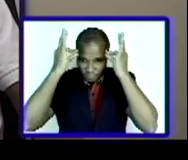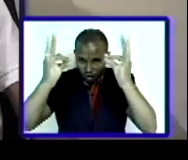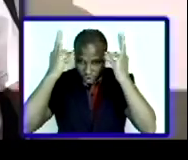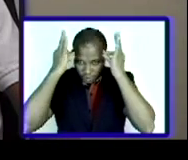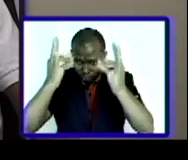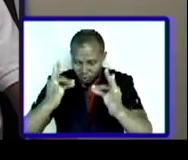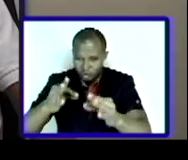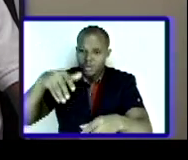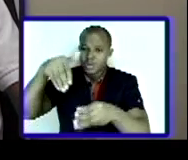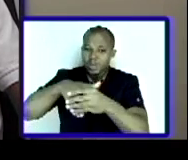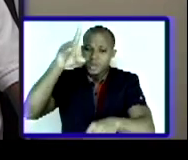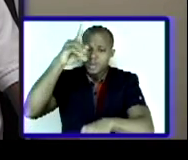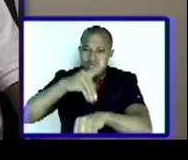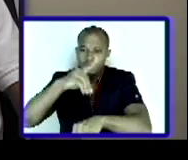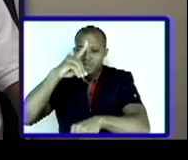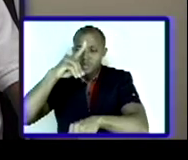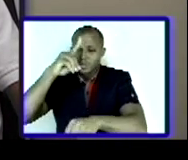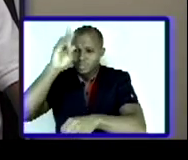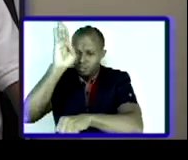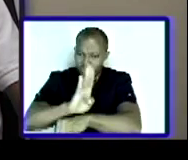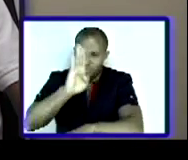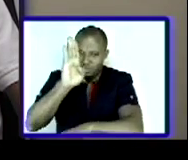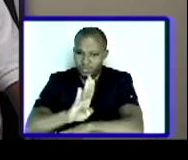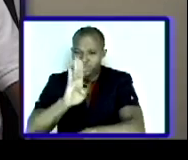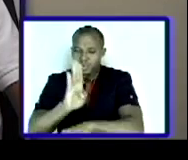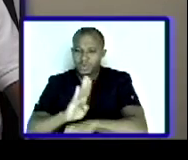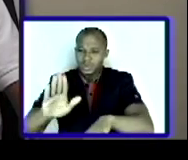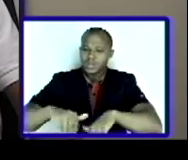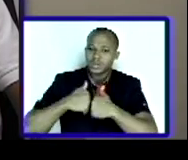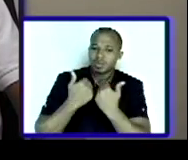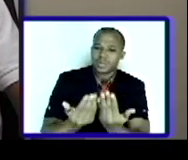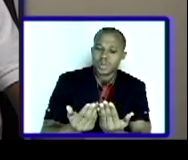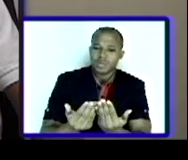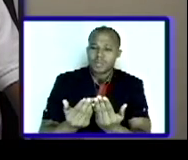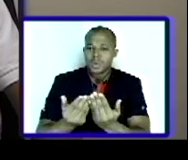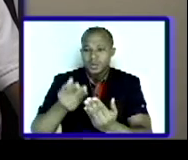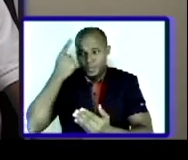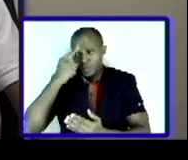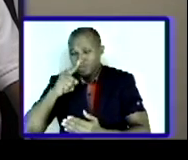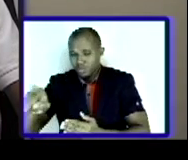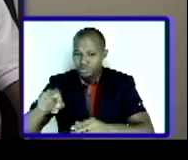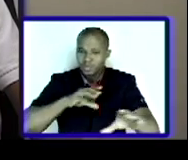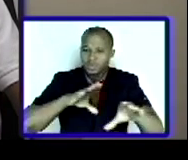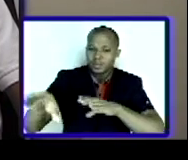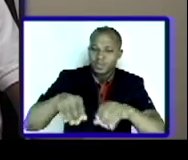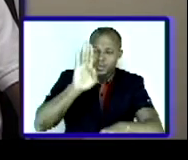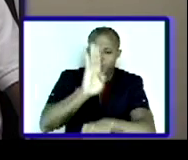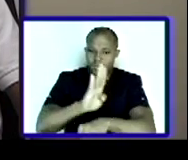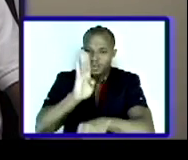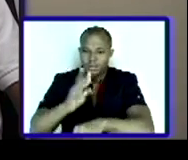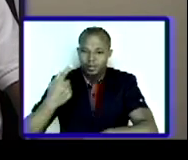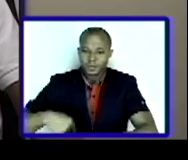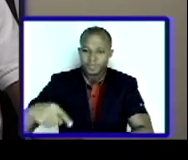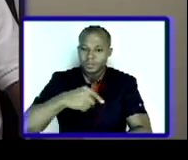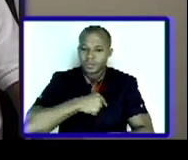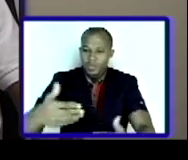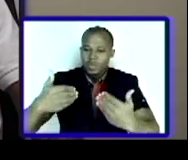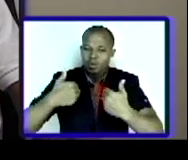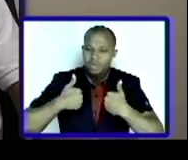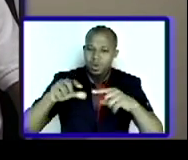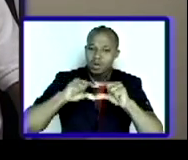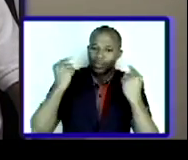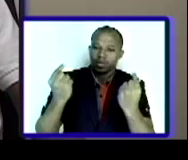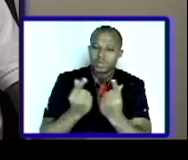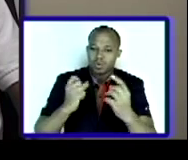réduite, nan ba formation dans domaine business, entrepreneuriat, leadership. Et nous gain par exemple dans staff nous